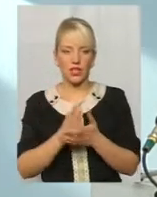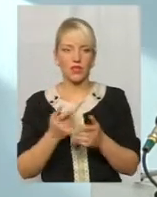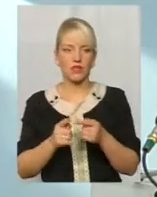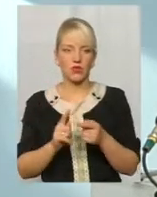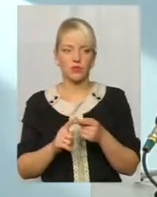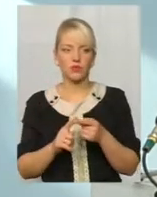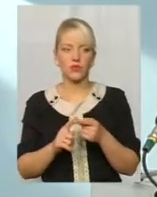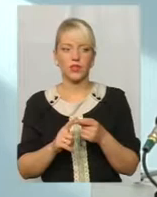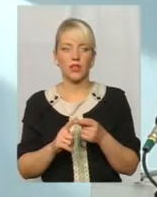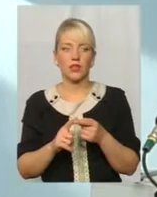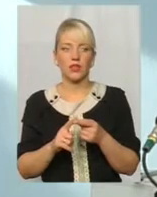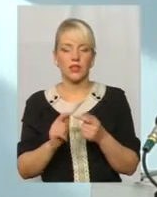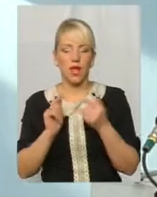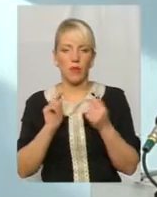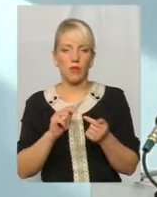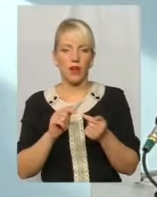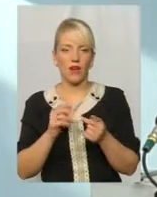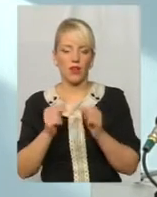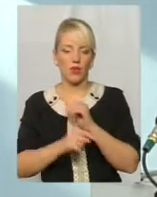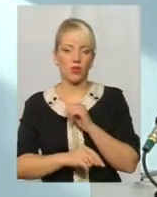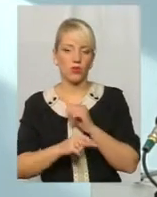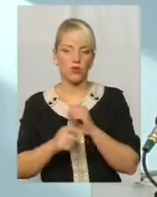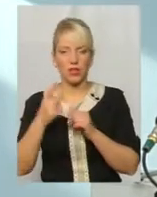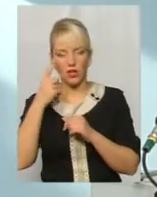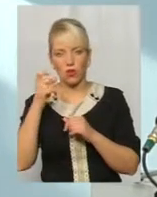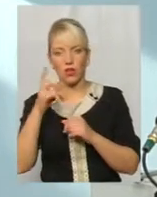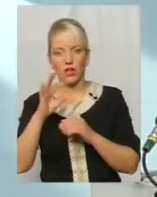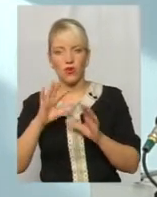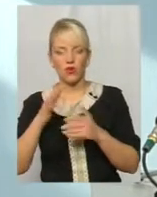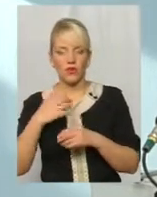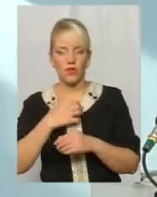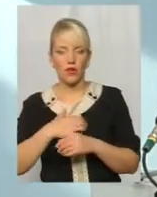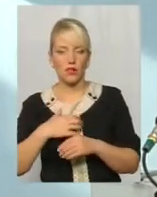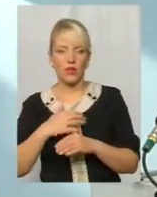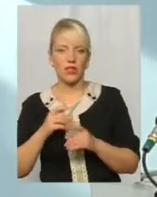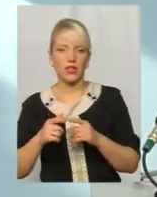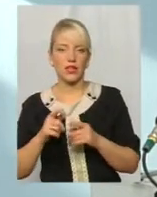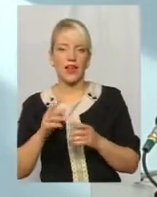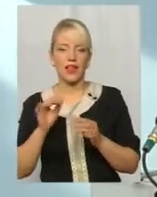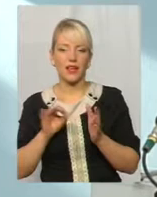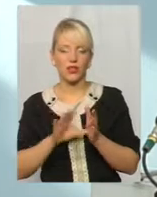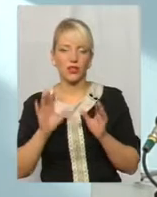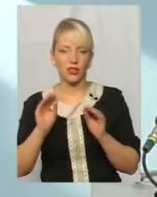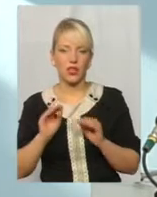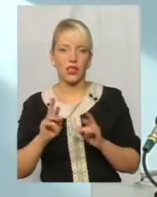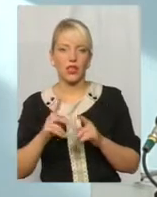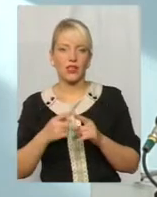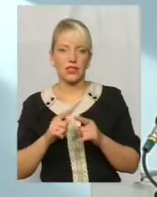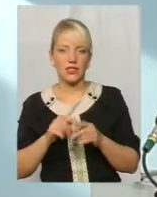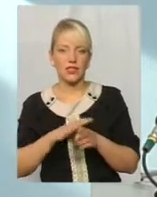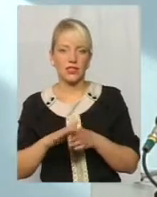запобігання корупції, а саме наголошуємо на основних моментах електронного декларування, як це здійснюється, де це